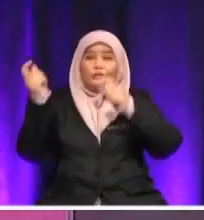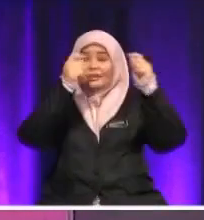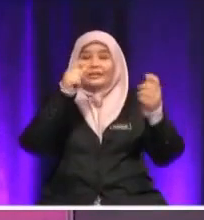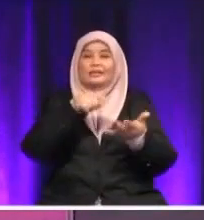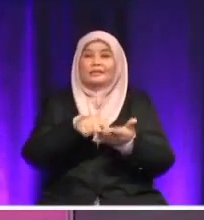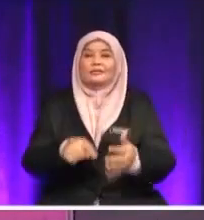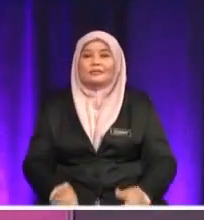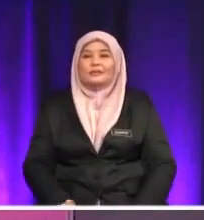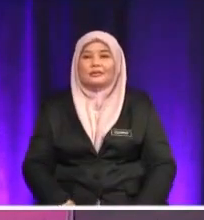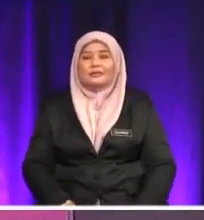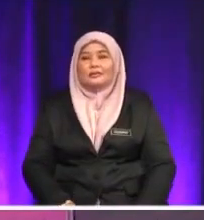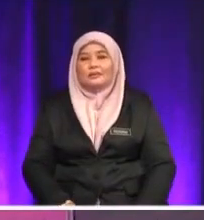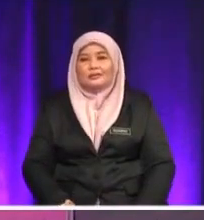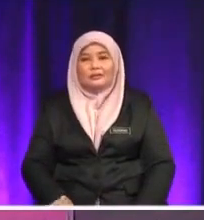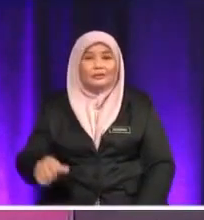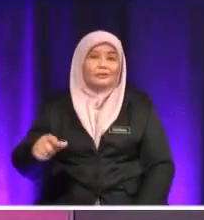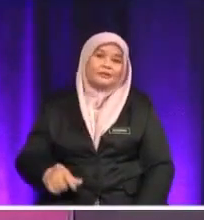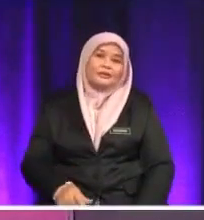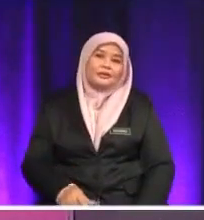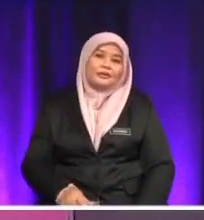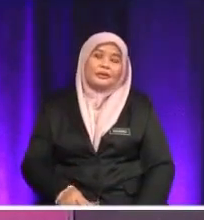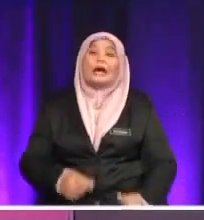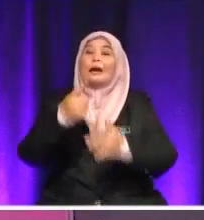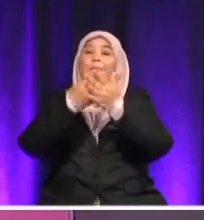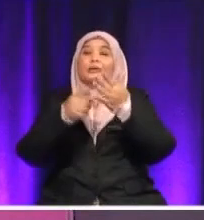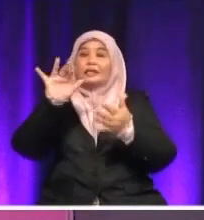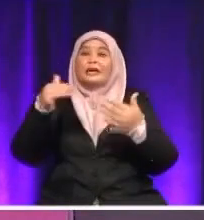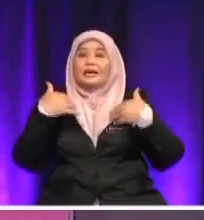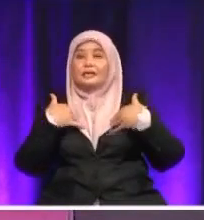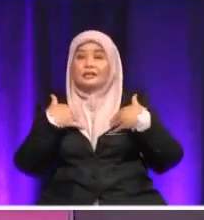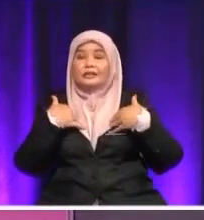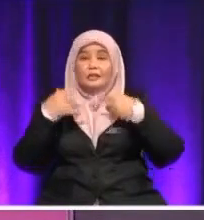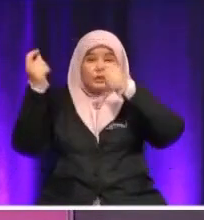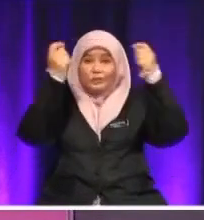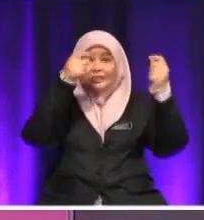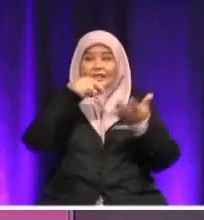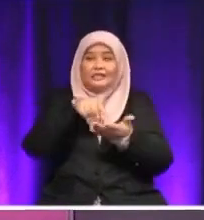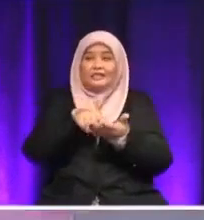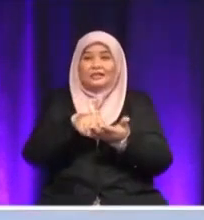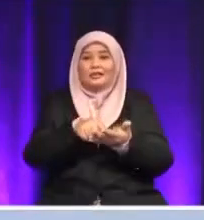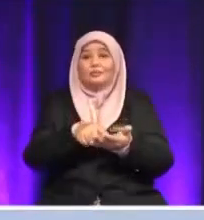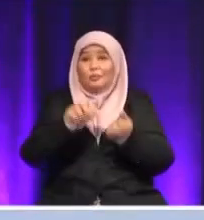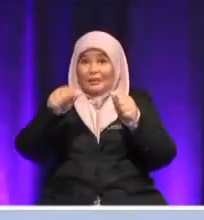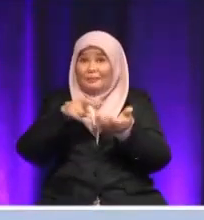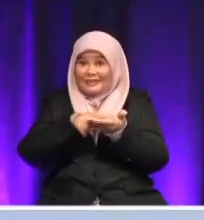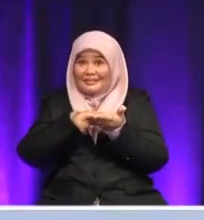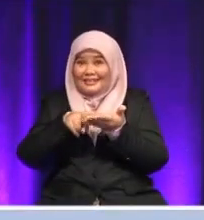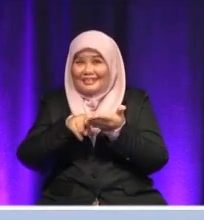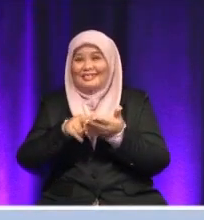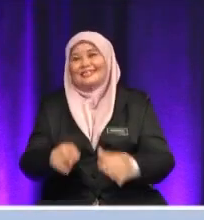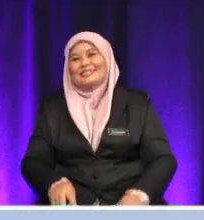Okay. Cuba, hakim, kita tengok situasi ini. Apa yang ada pada situasi ini? Boleh, hakim, tolong bacakan tak? Boleh,